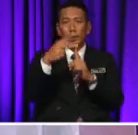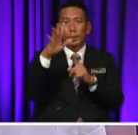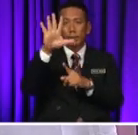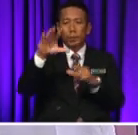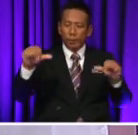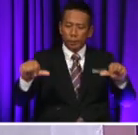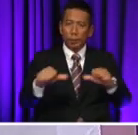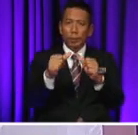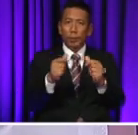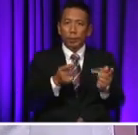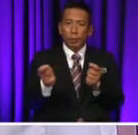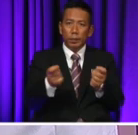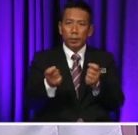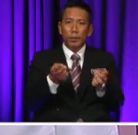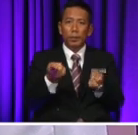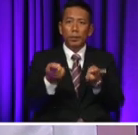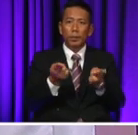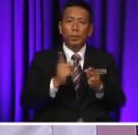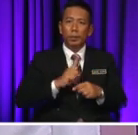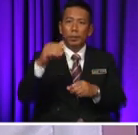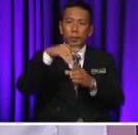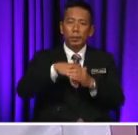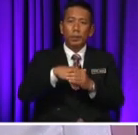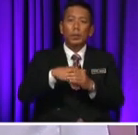takbir urus Islam dalam organisasi